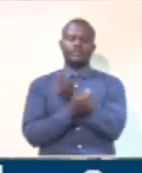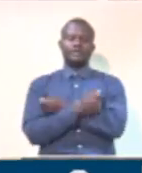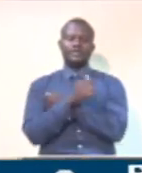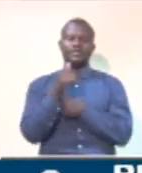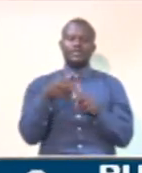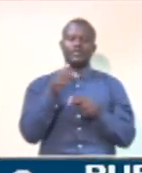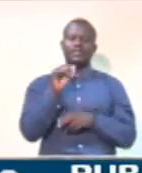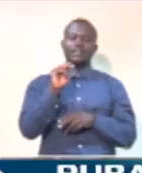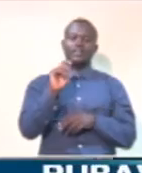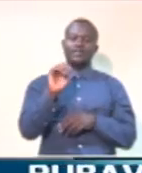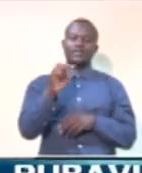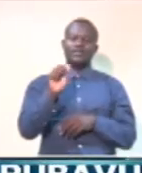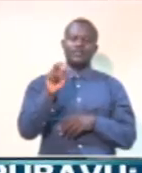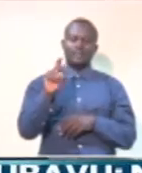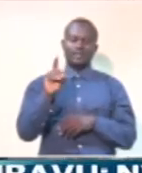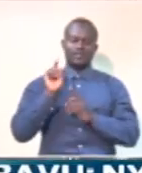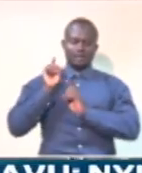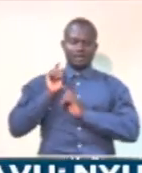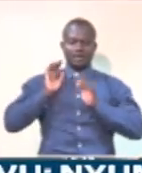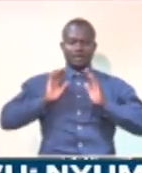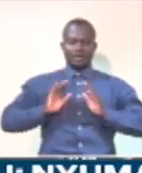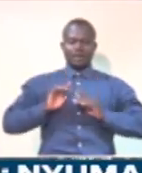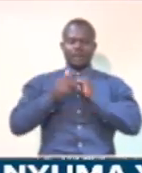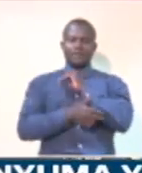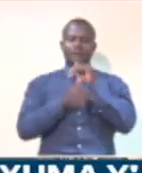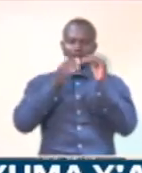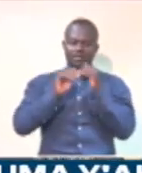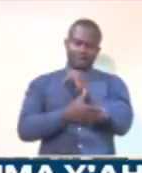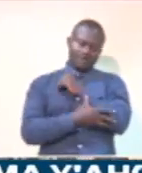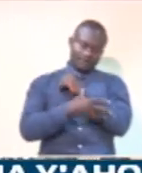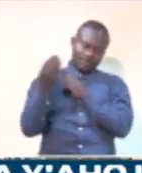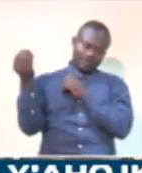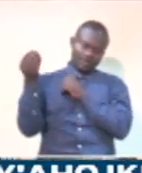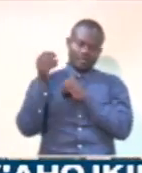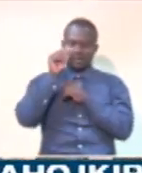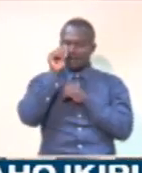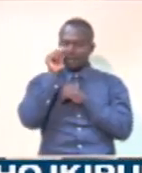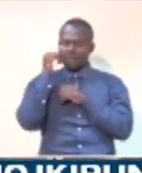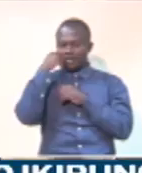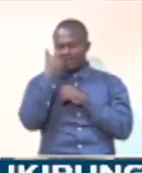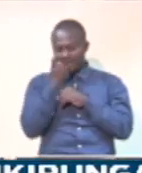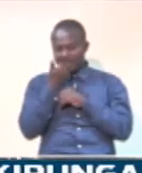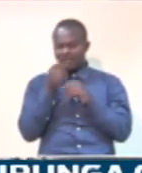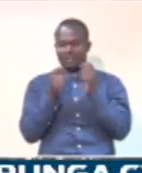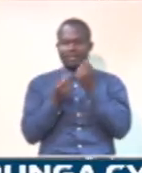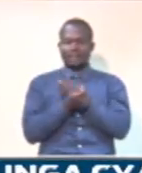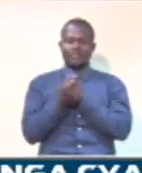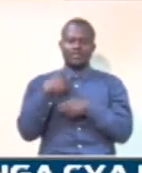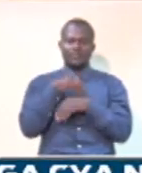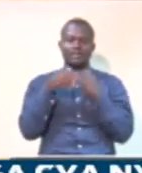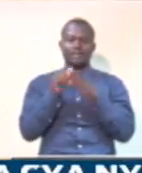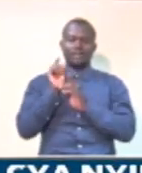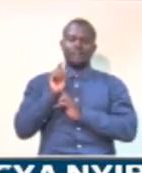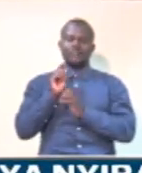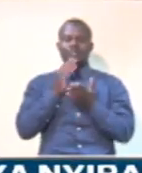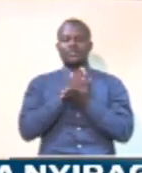iniganda. Haje umutekano, abajura baragiye, indaya zarahindutse, dufite umutekano yitwa